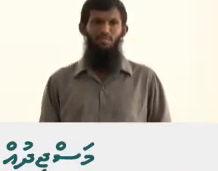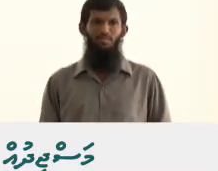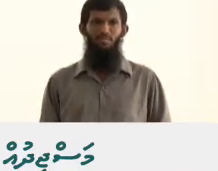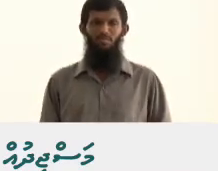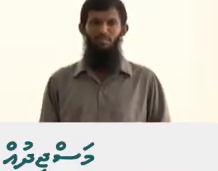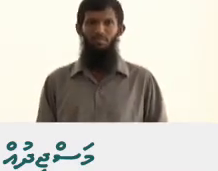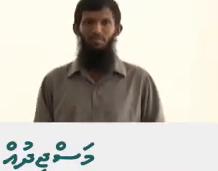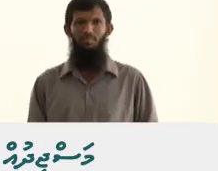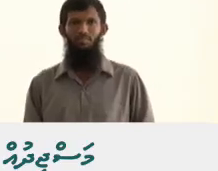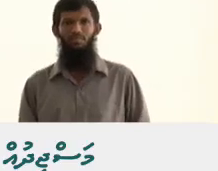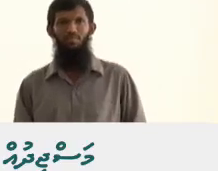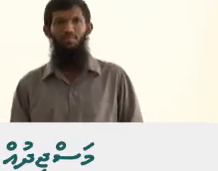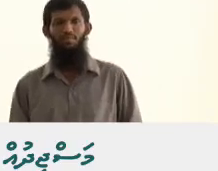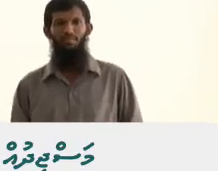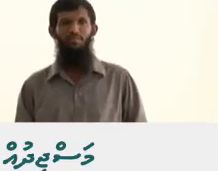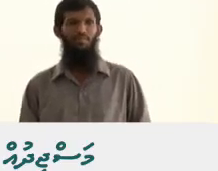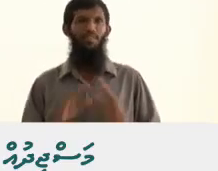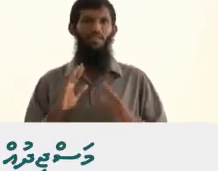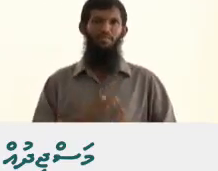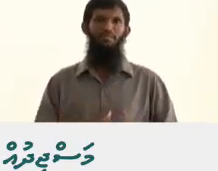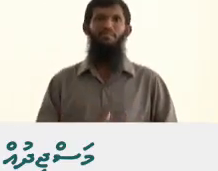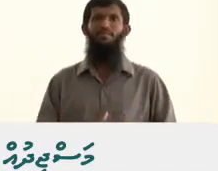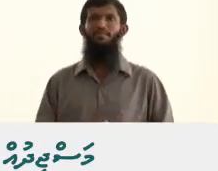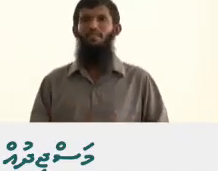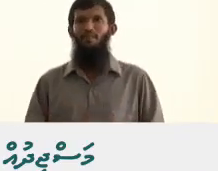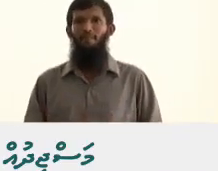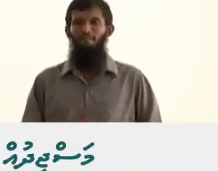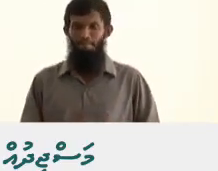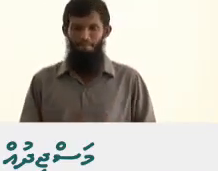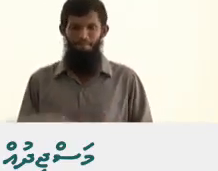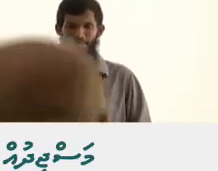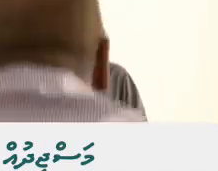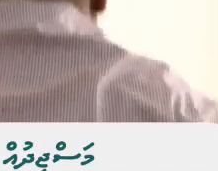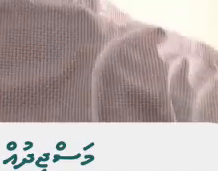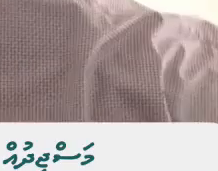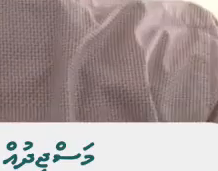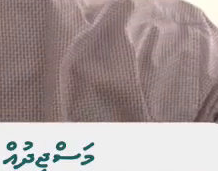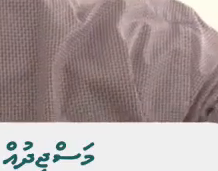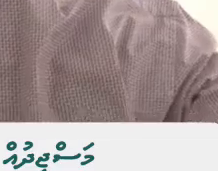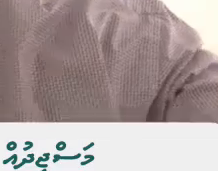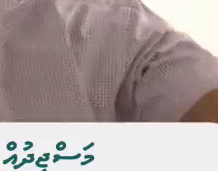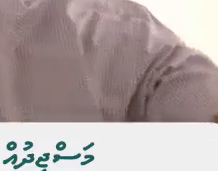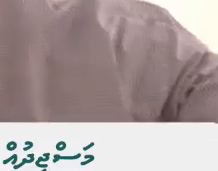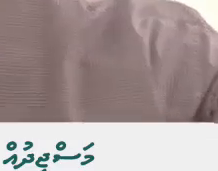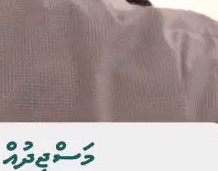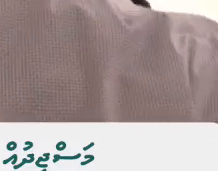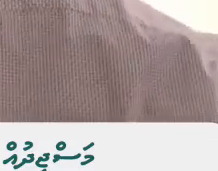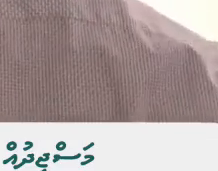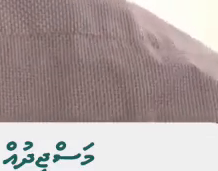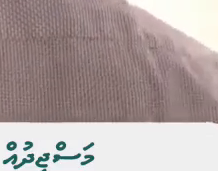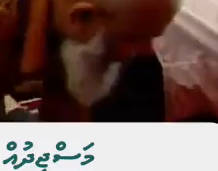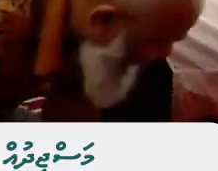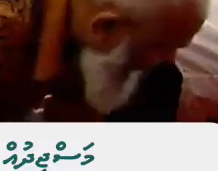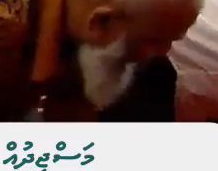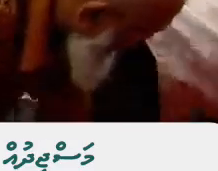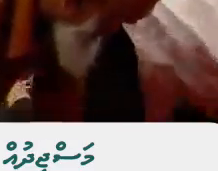ওয়াকিমিস সালাত ইন্নাস সালাতা তানহা আনিল ফাহশাই ওয়াল মুনকার ওয়া যিকরুল্লাহি আকবার ওয়াল্লাহু ইয়ালামু মা